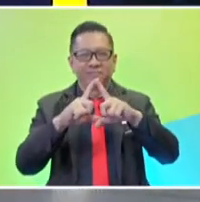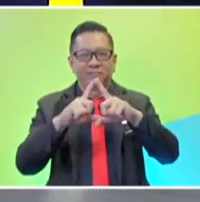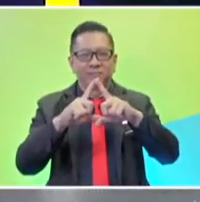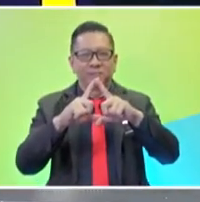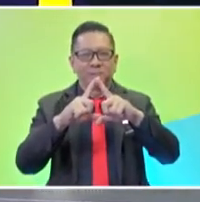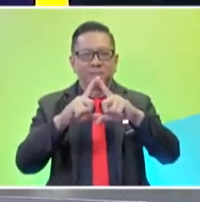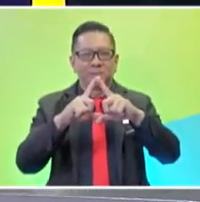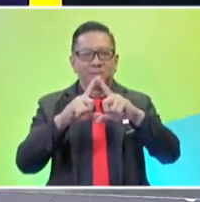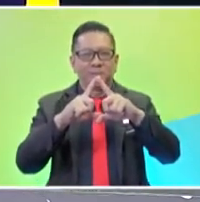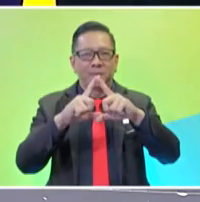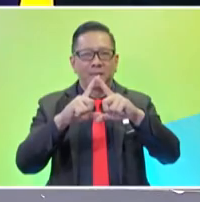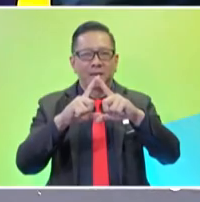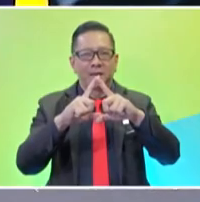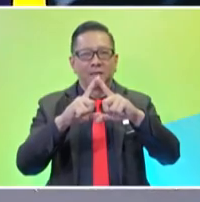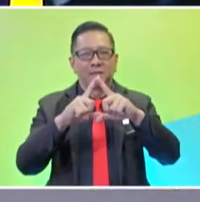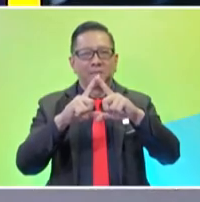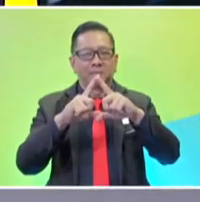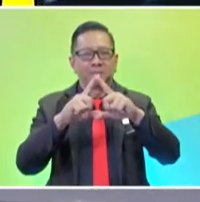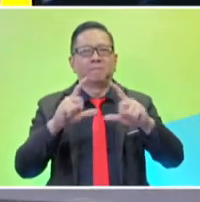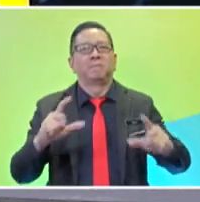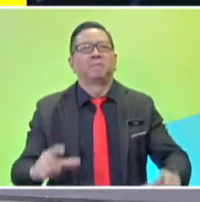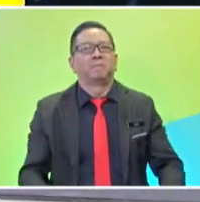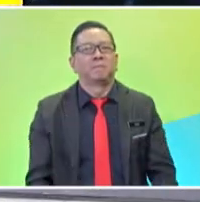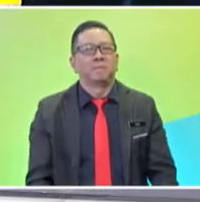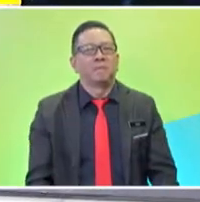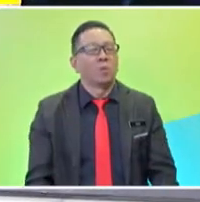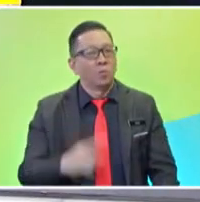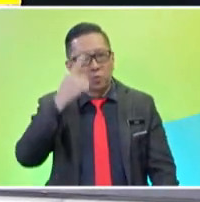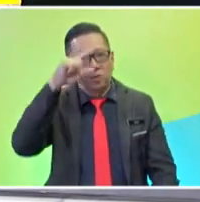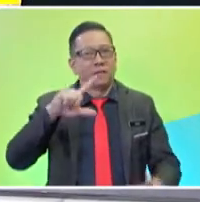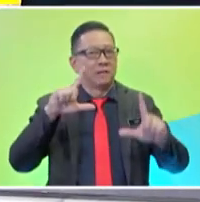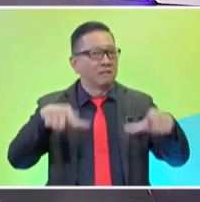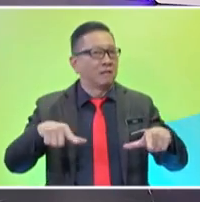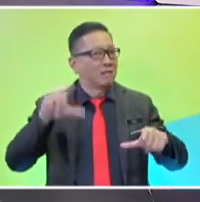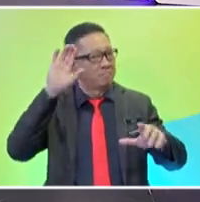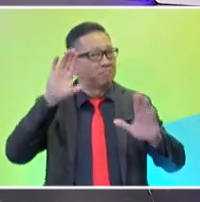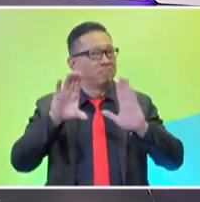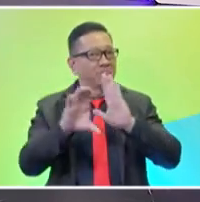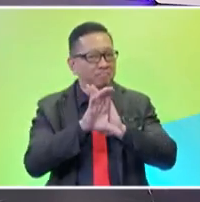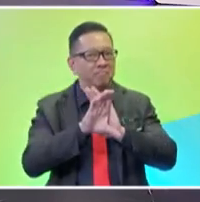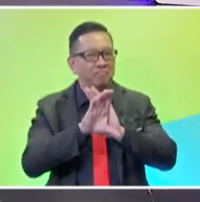apa nih Segitiga Prisma nih untuk titik letakkan gambar